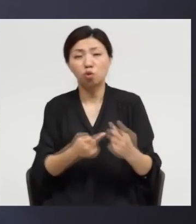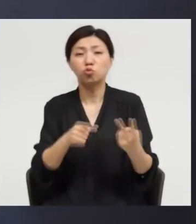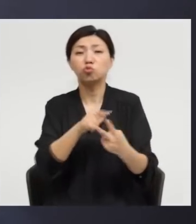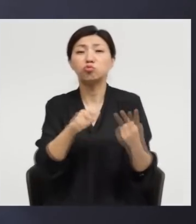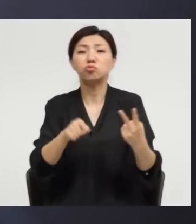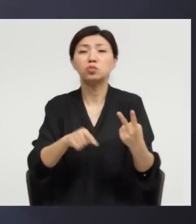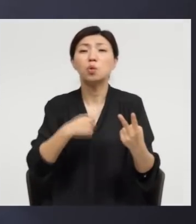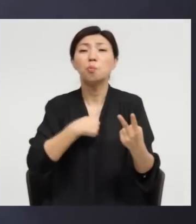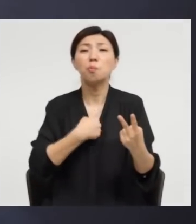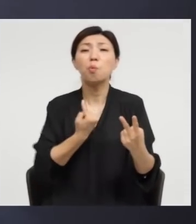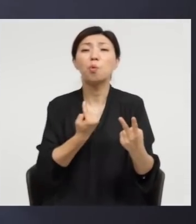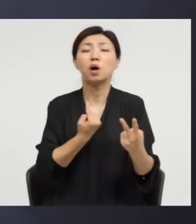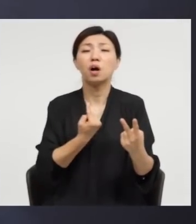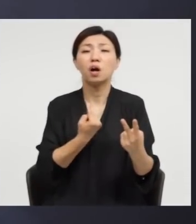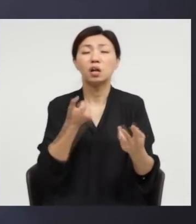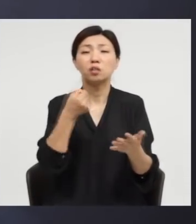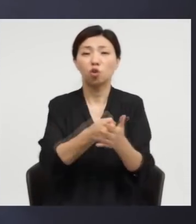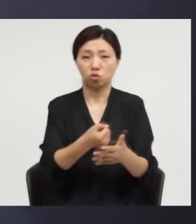자기가 선택을 하는 거다.